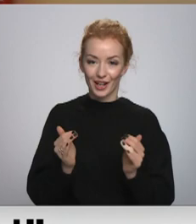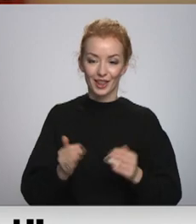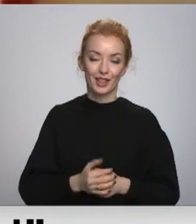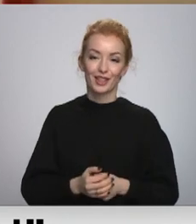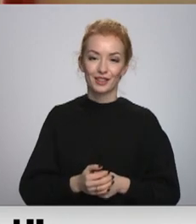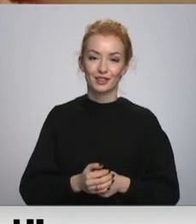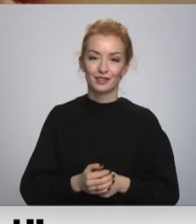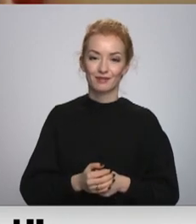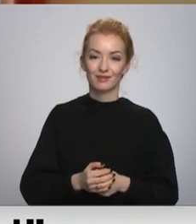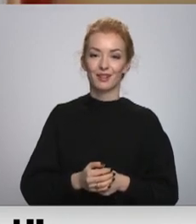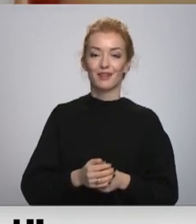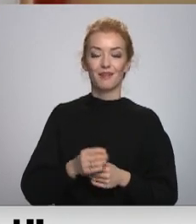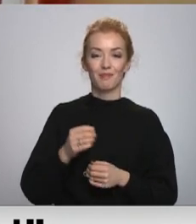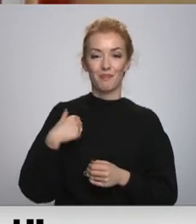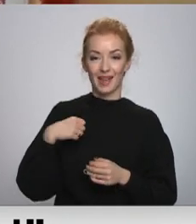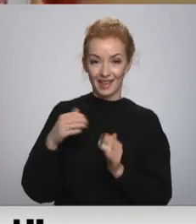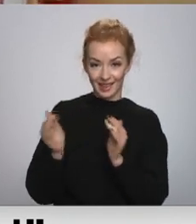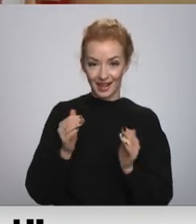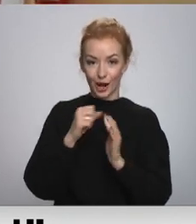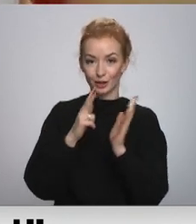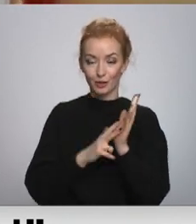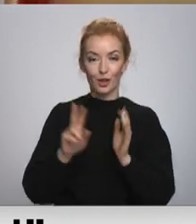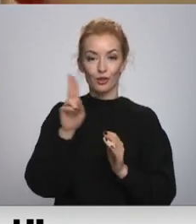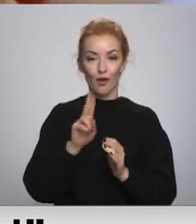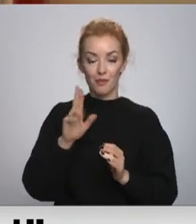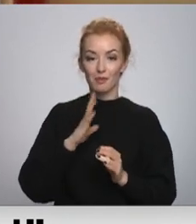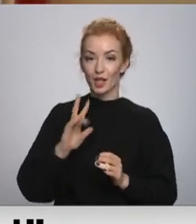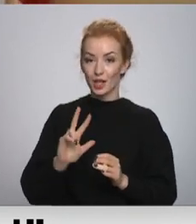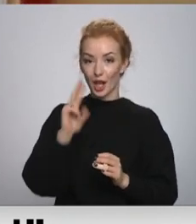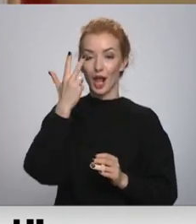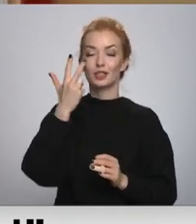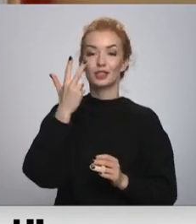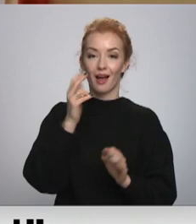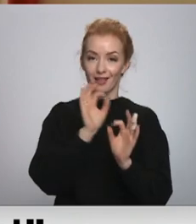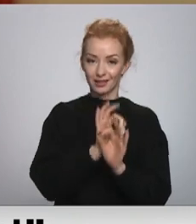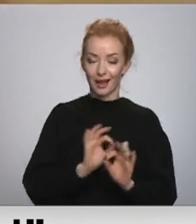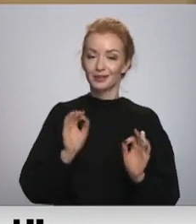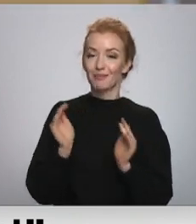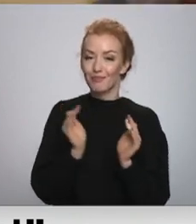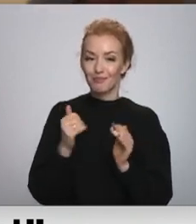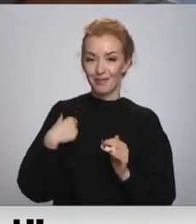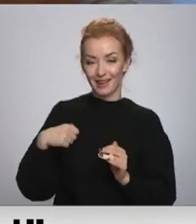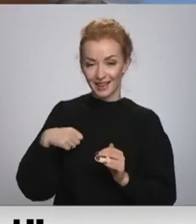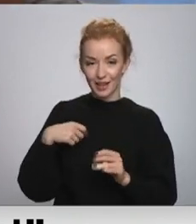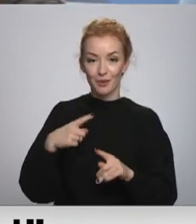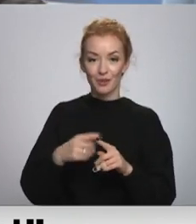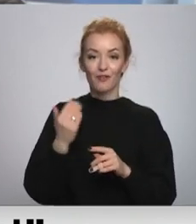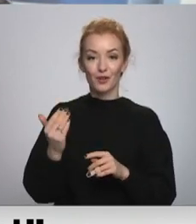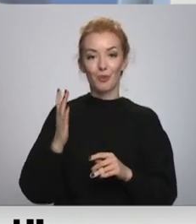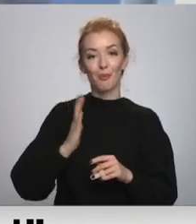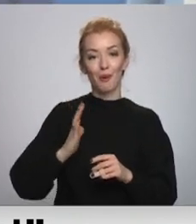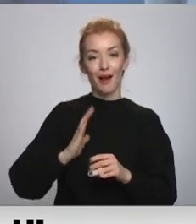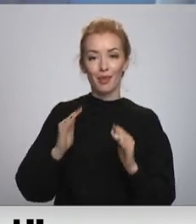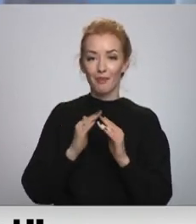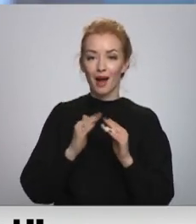Bērniņš Šarlota Emīlija 18. novembrī bija trešā pasaulē nākusī daļā dzimuma pārstāve. Viņu mājās ļoti